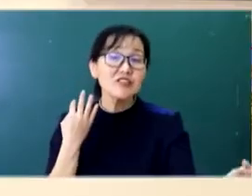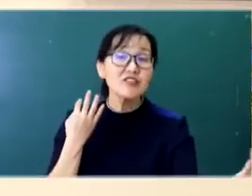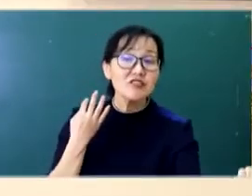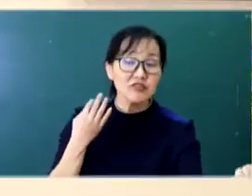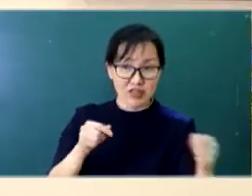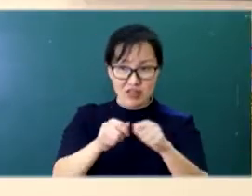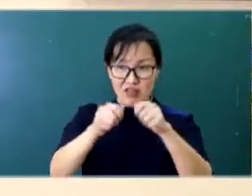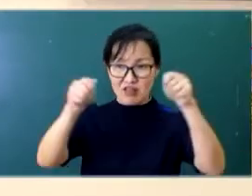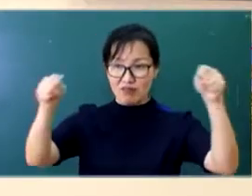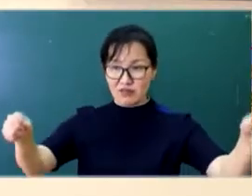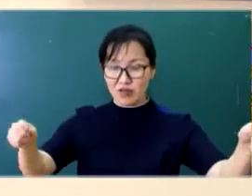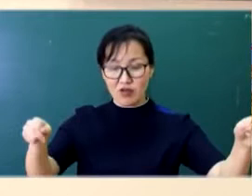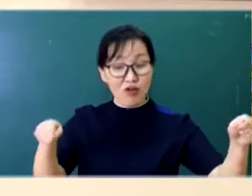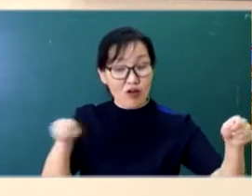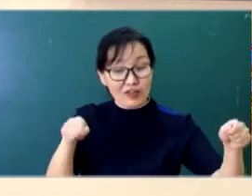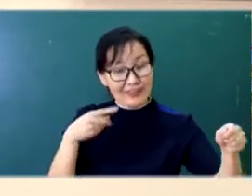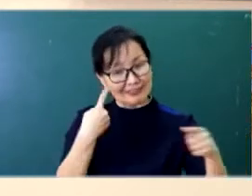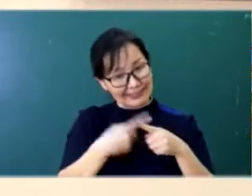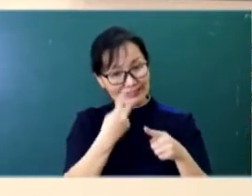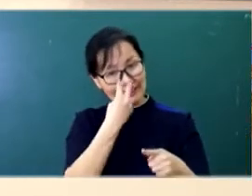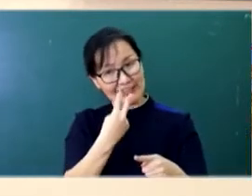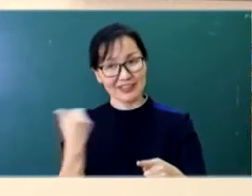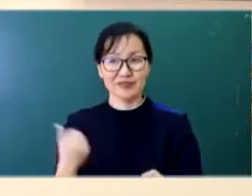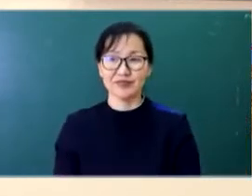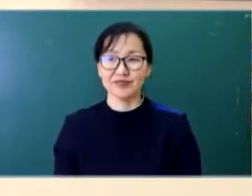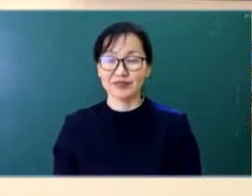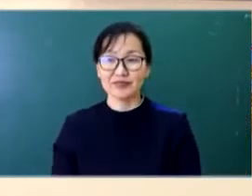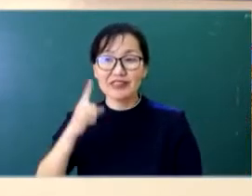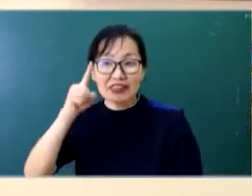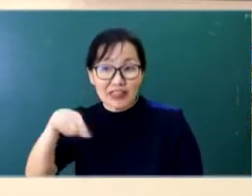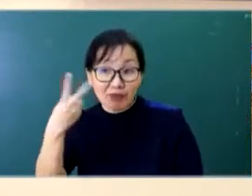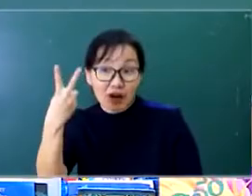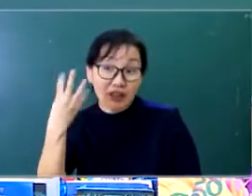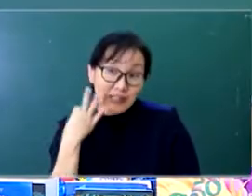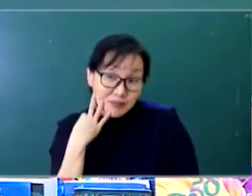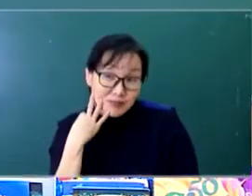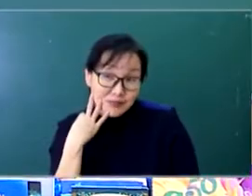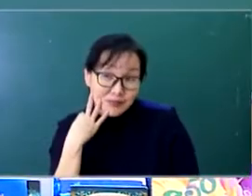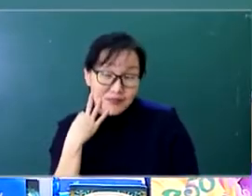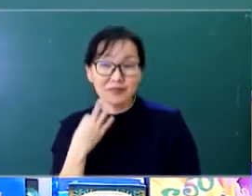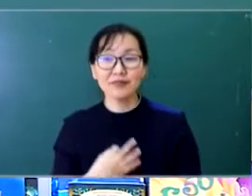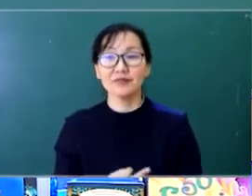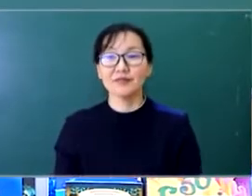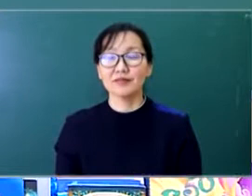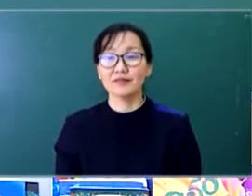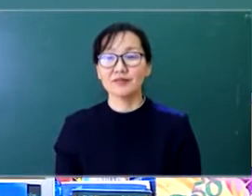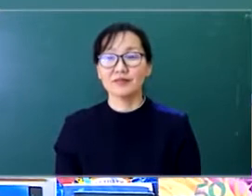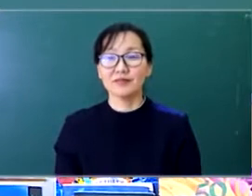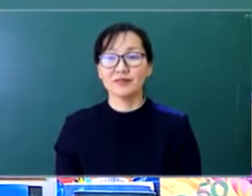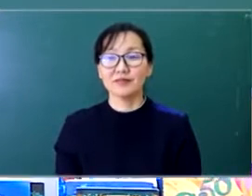1/128 нь 1/2-оос хэдийн хэмжээний зайд оршиж байгааг тооцоолж үзье. За